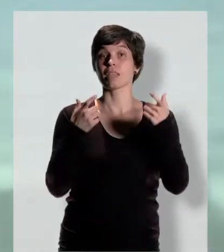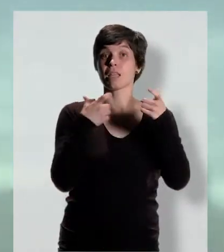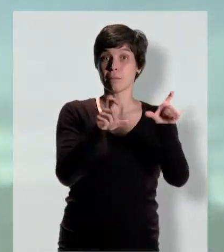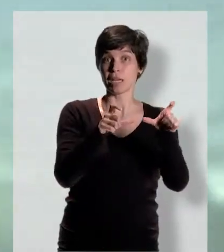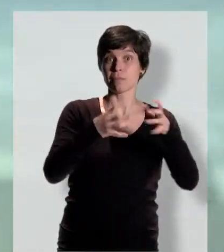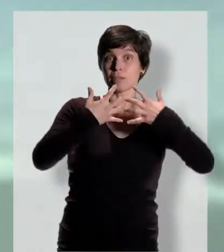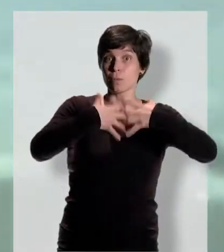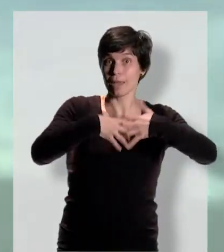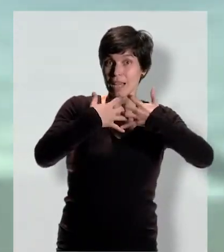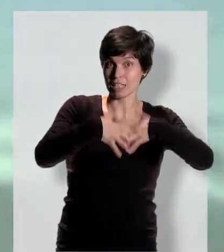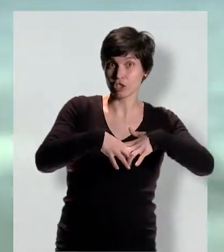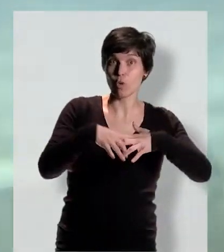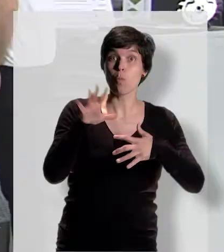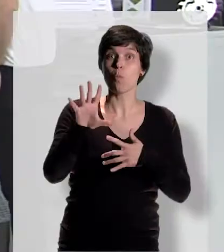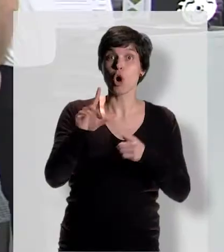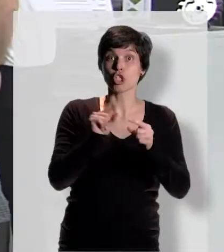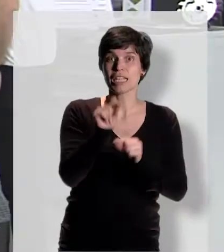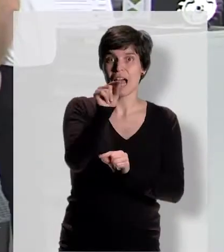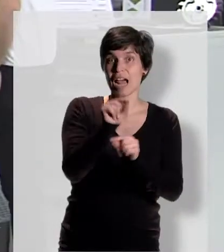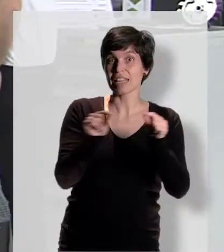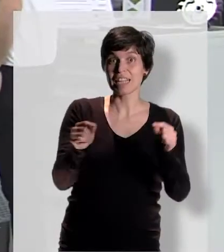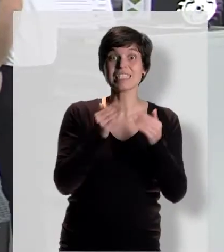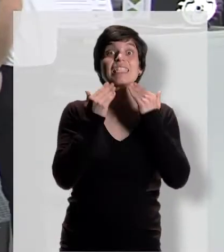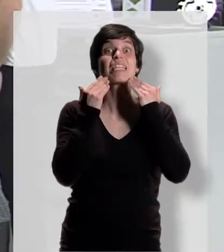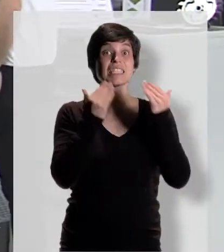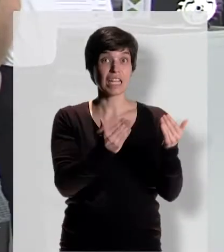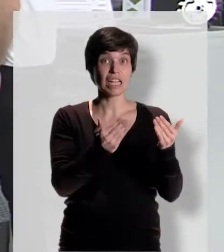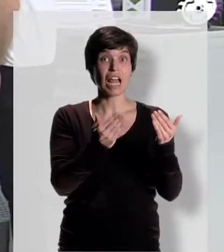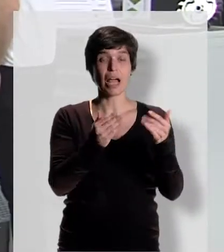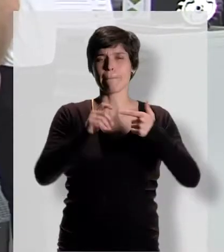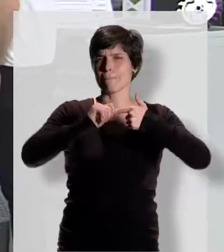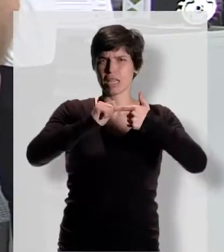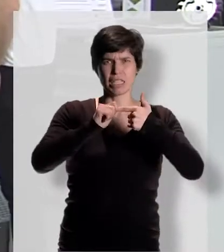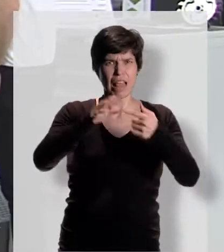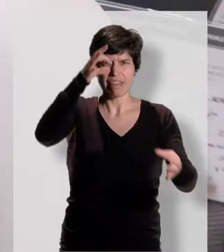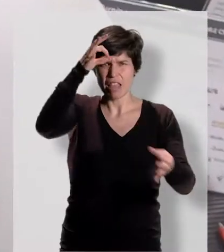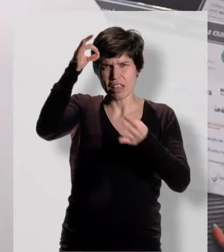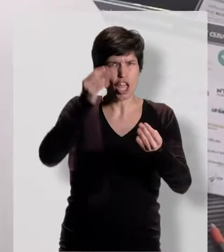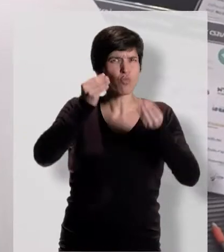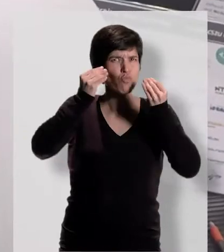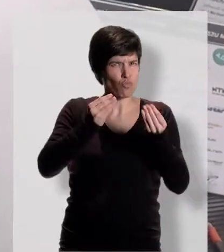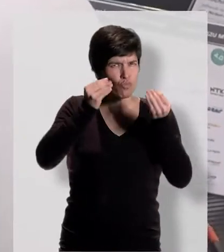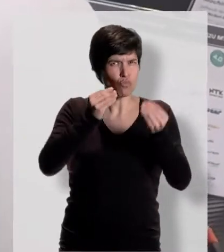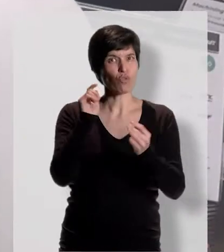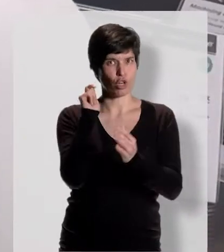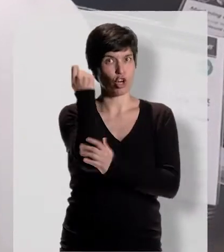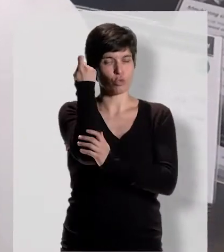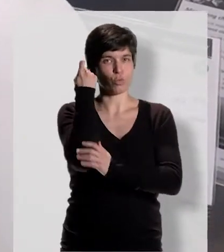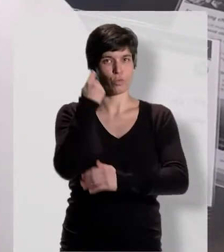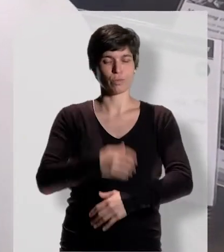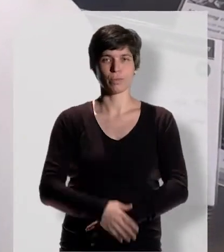5 ardatzeko mekanizazio zentroarekin, zehaztasun handiko piezak lortzen dira.